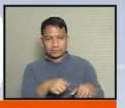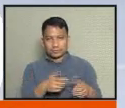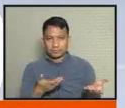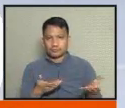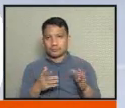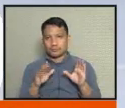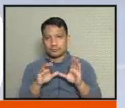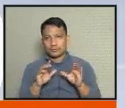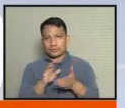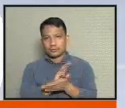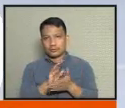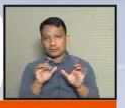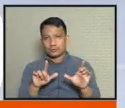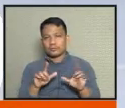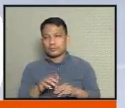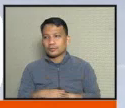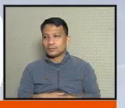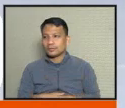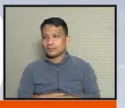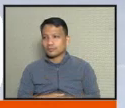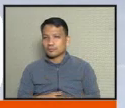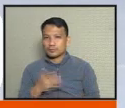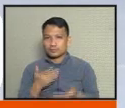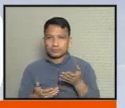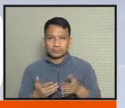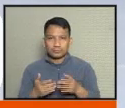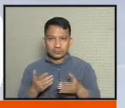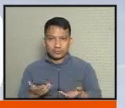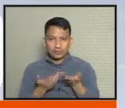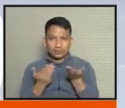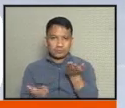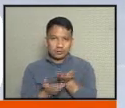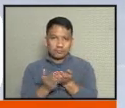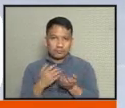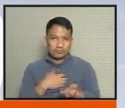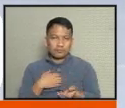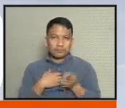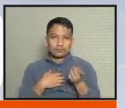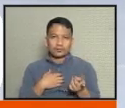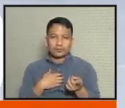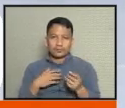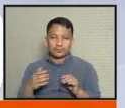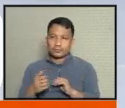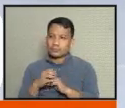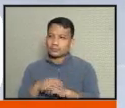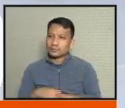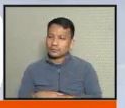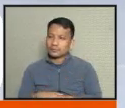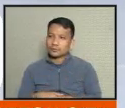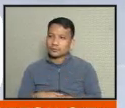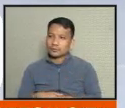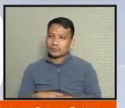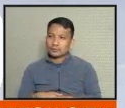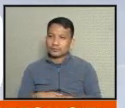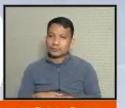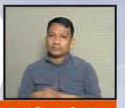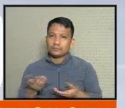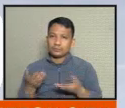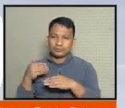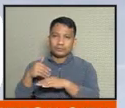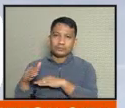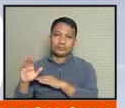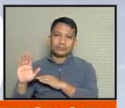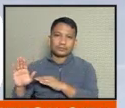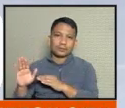pares. Kasi pwede naman isang pa natin ng kaso in absentia. O, papadalhan po siya